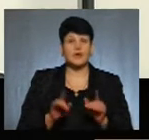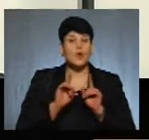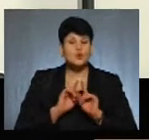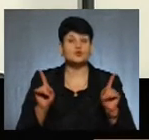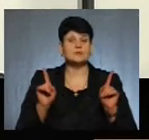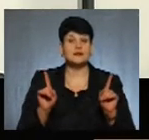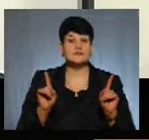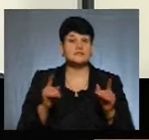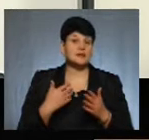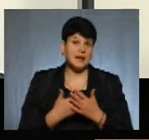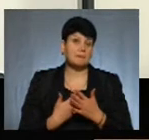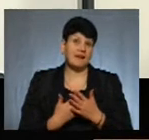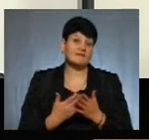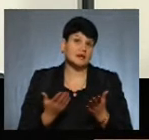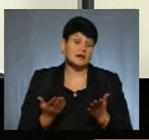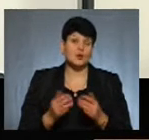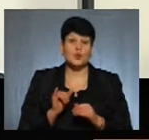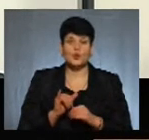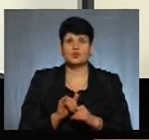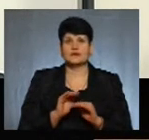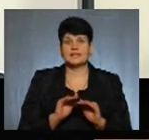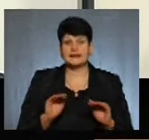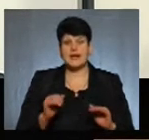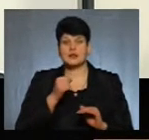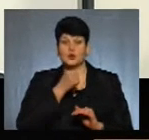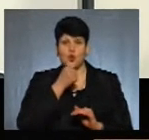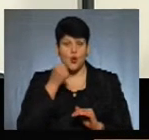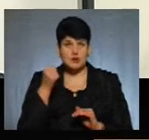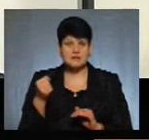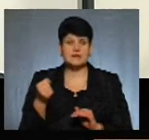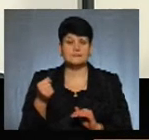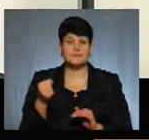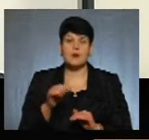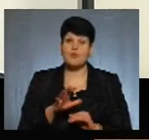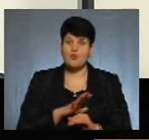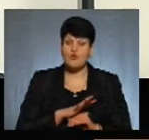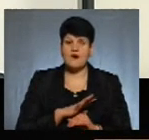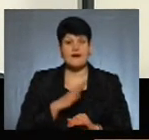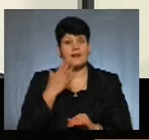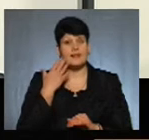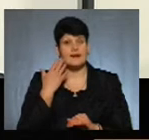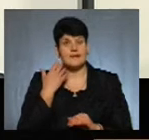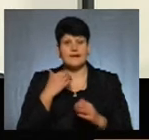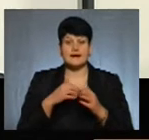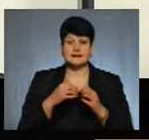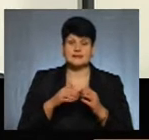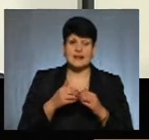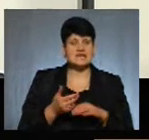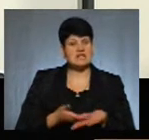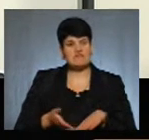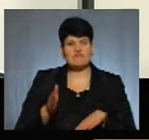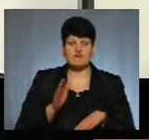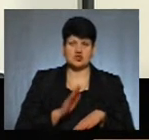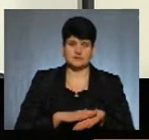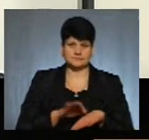Особливість, напевне, дітей, дорослих, бувають легка, середньої ступені, важкий